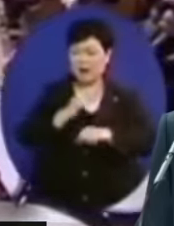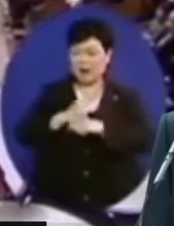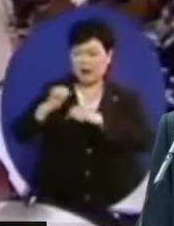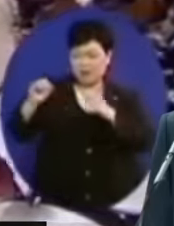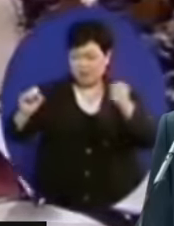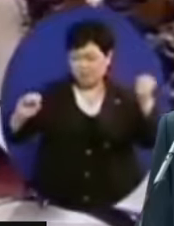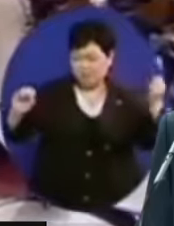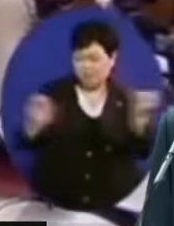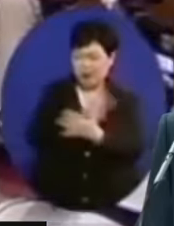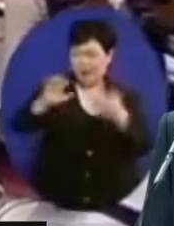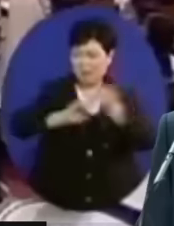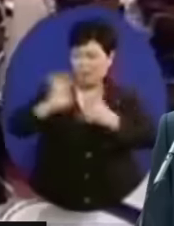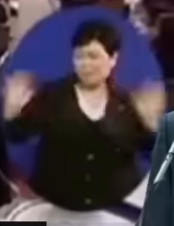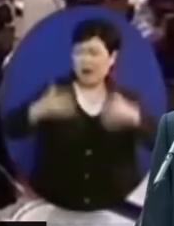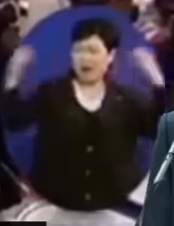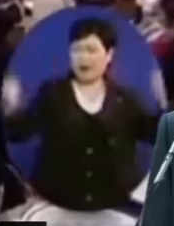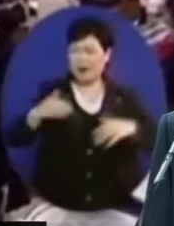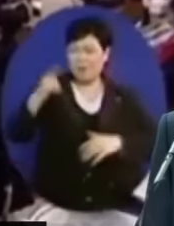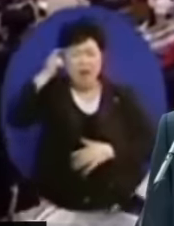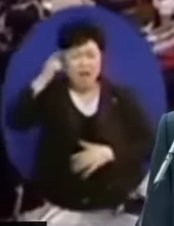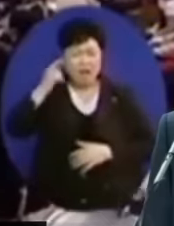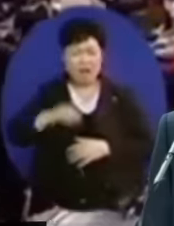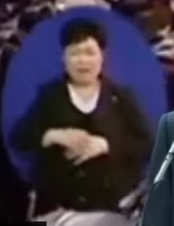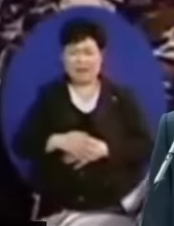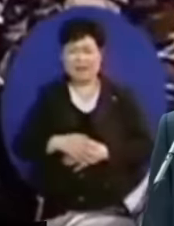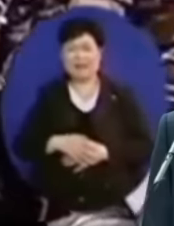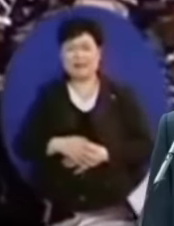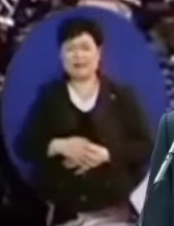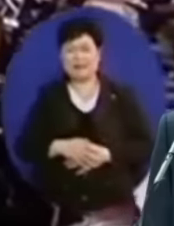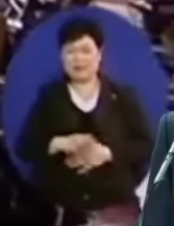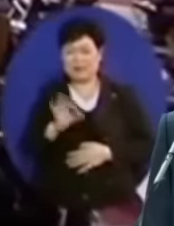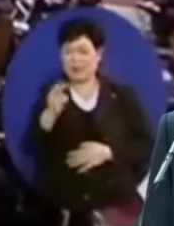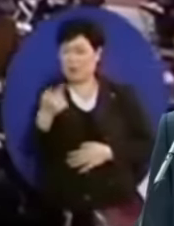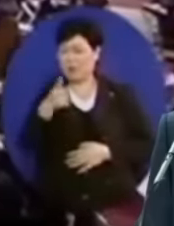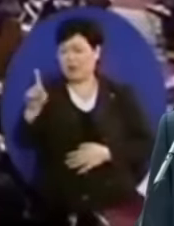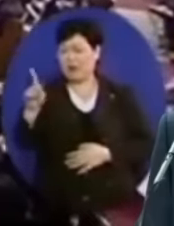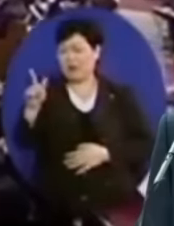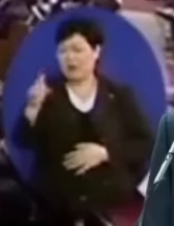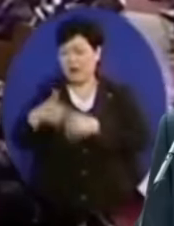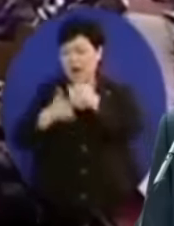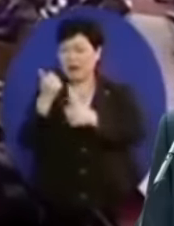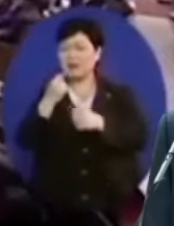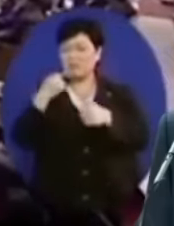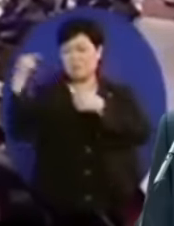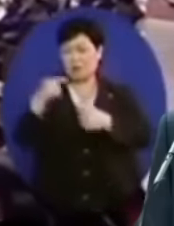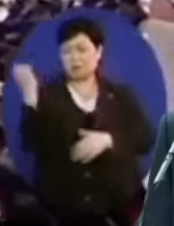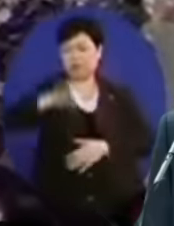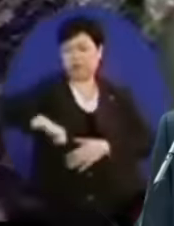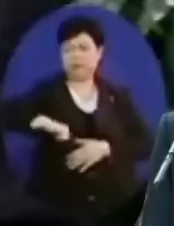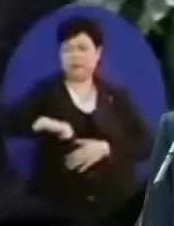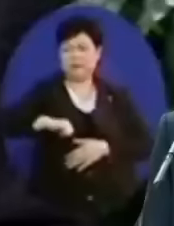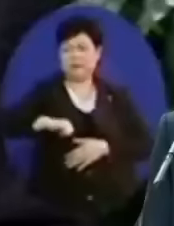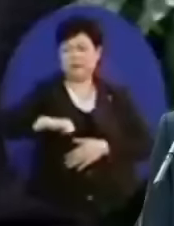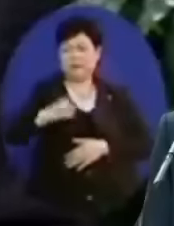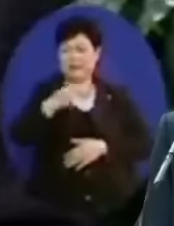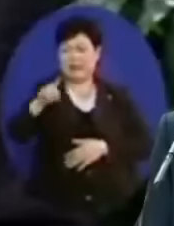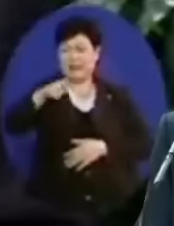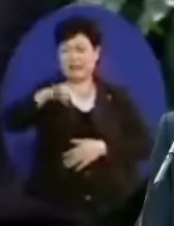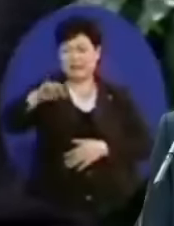풍랑을 내리셨는가. 요나가 내가 하나님의 명령을 피해서